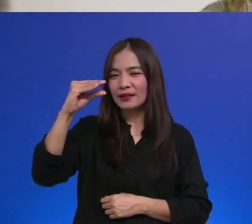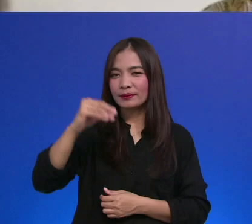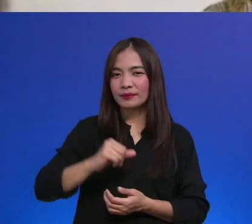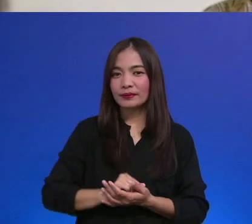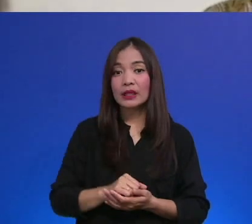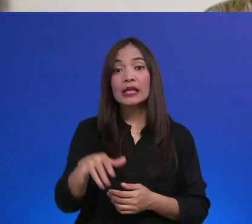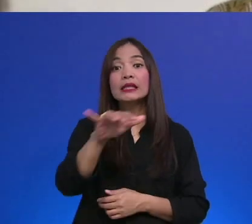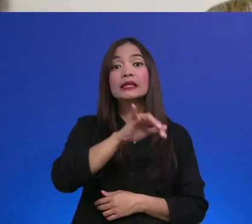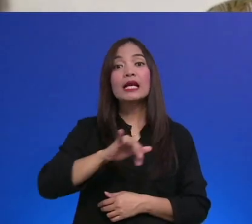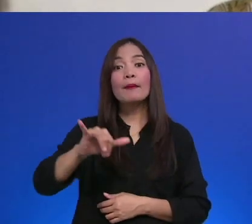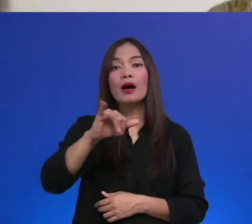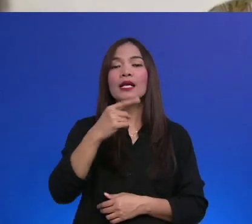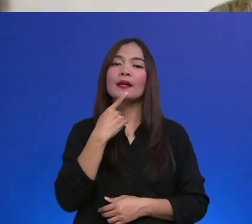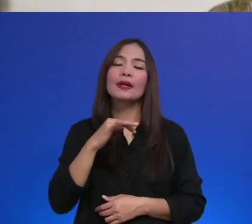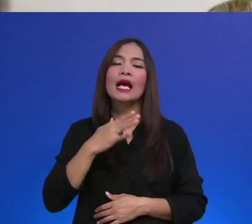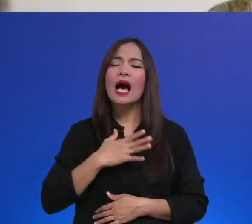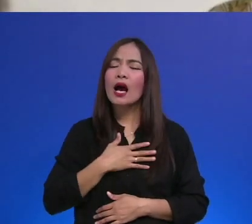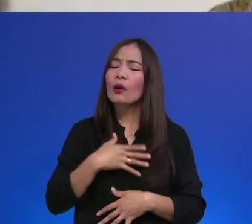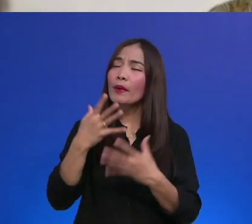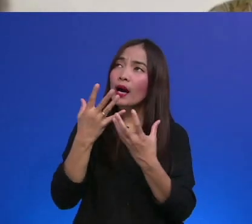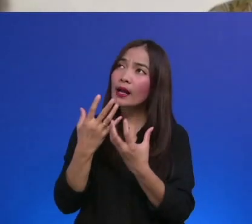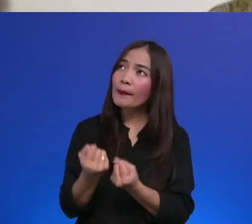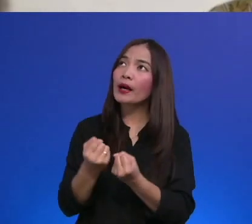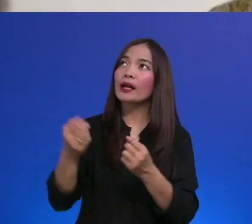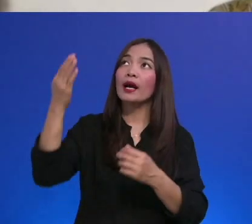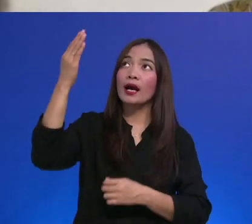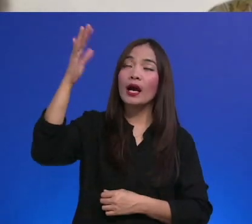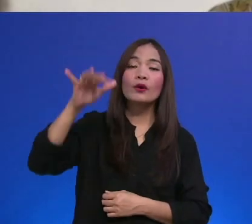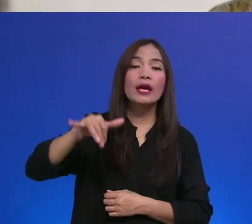demikian Aku mengharapkan Engkau Tuhan